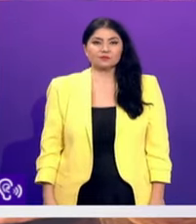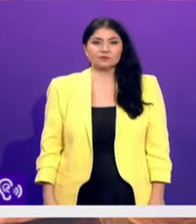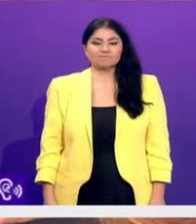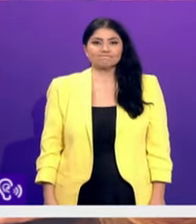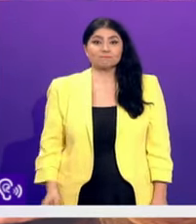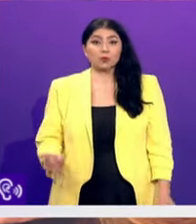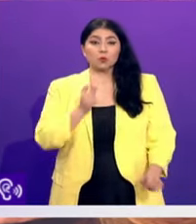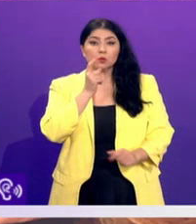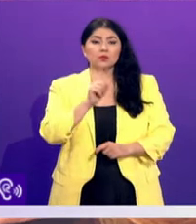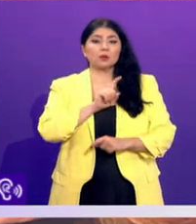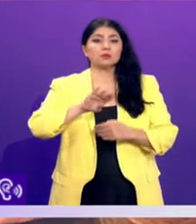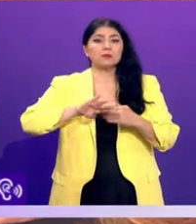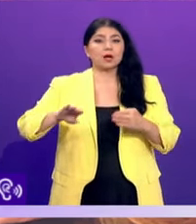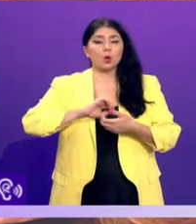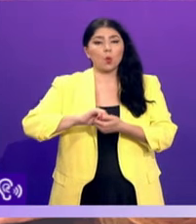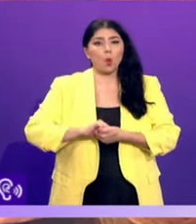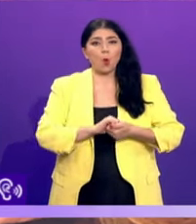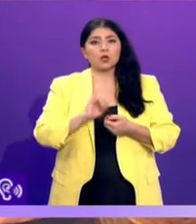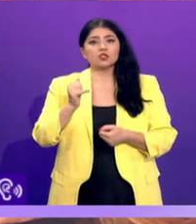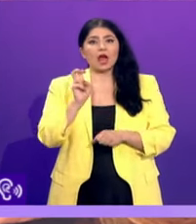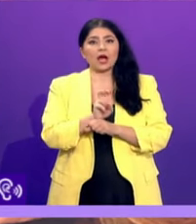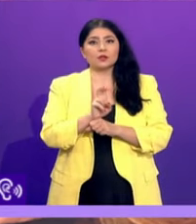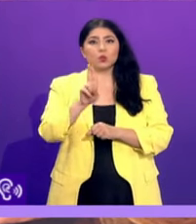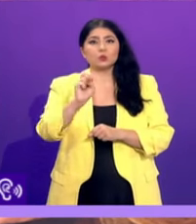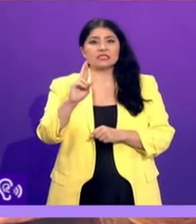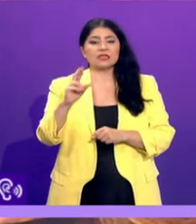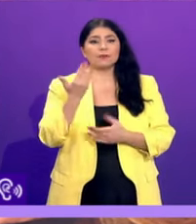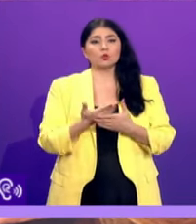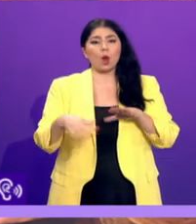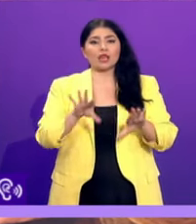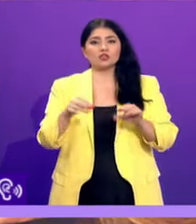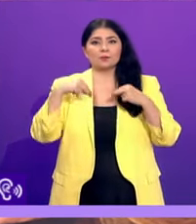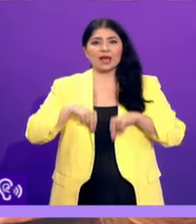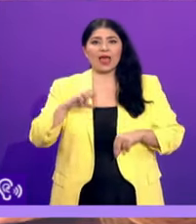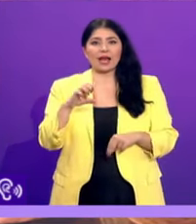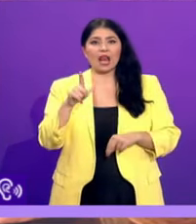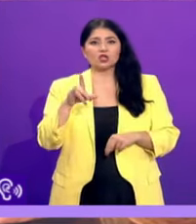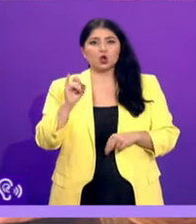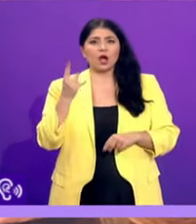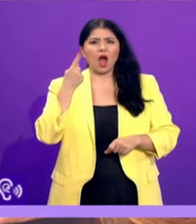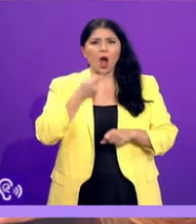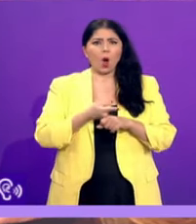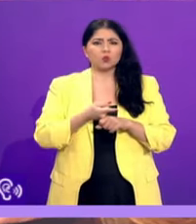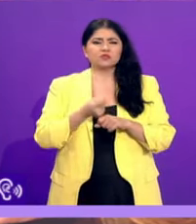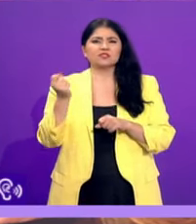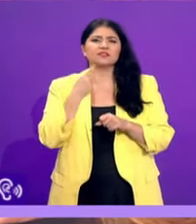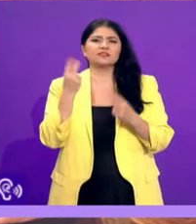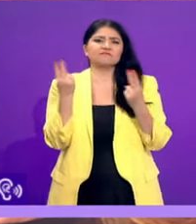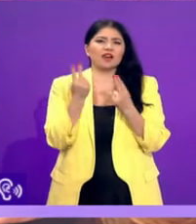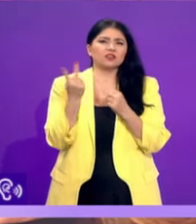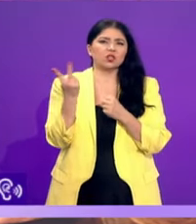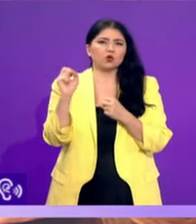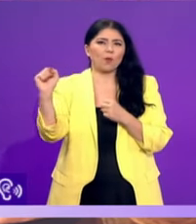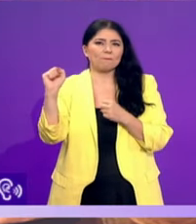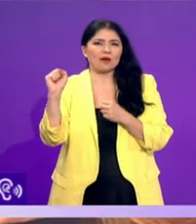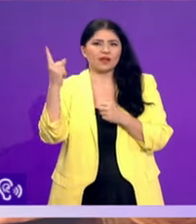O reacție în urma ruperii coaliției a venit și de la candidata USR la alegerile prezidențiale. Elena Lasconi acuză blat între cele două